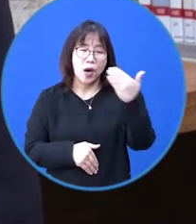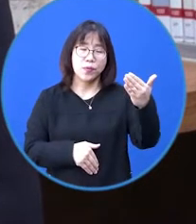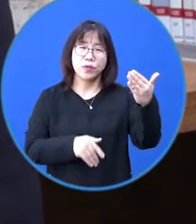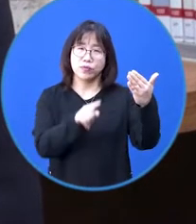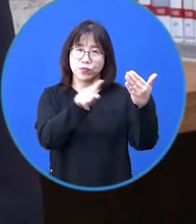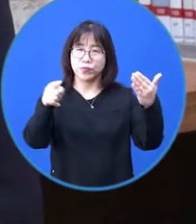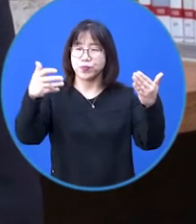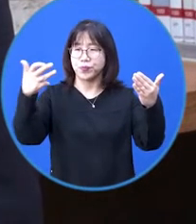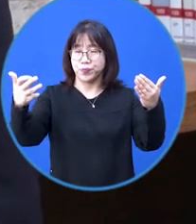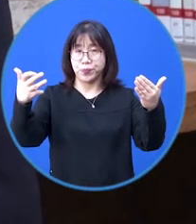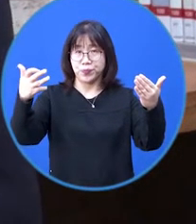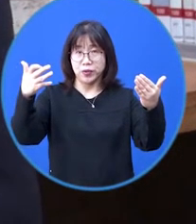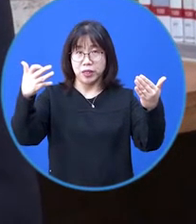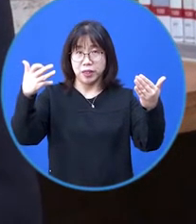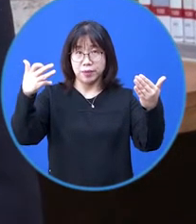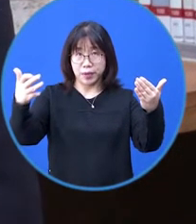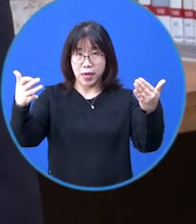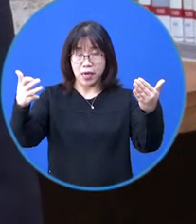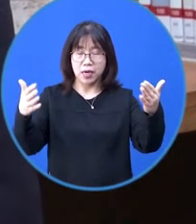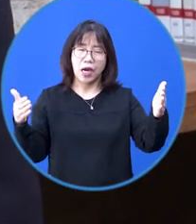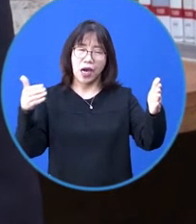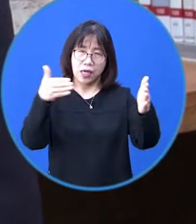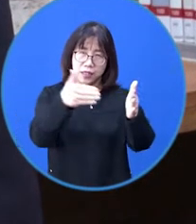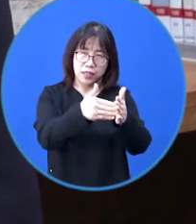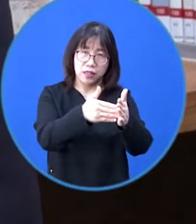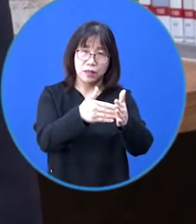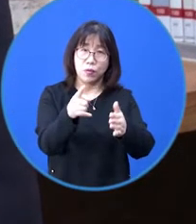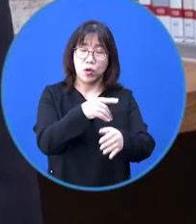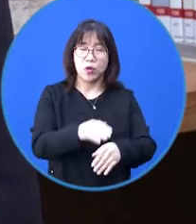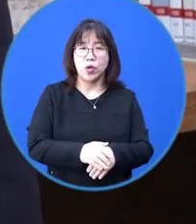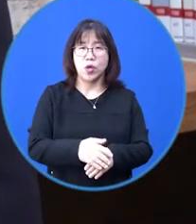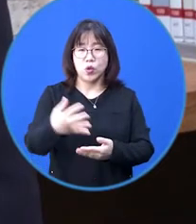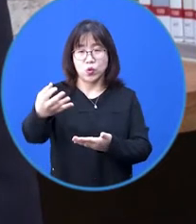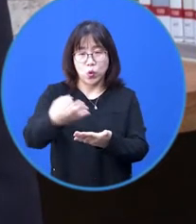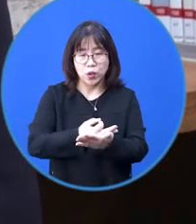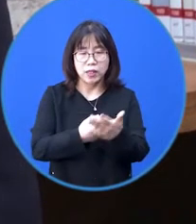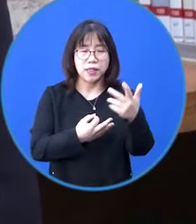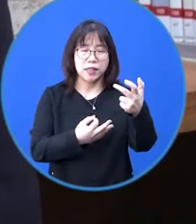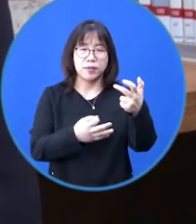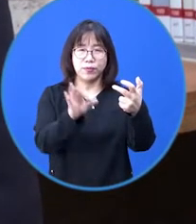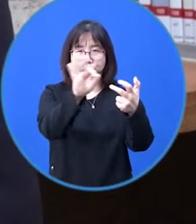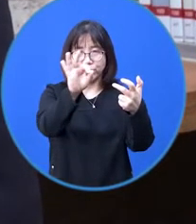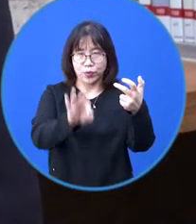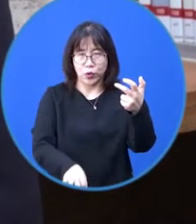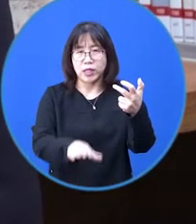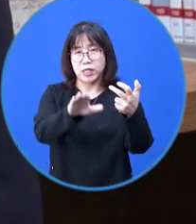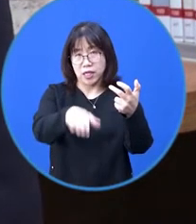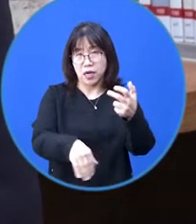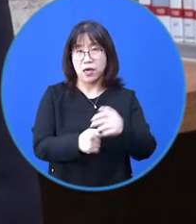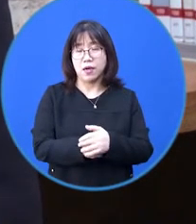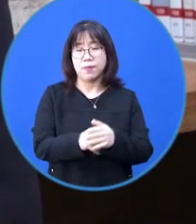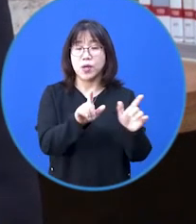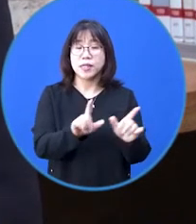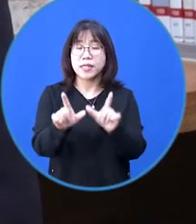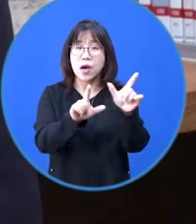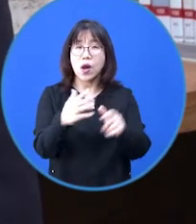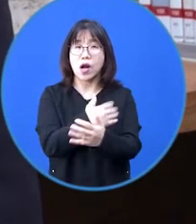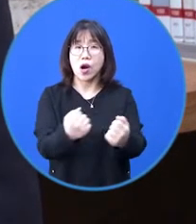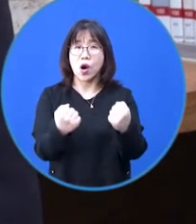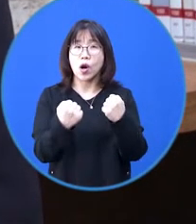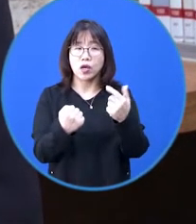청소년이 대상입니다. 선정 기준은 중위소득 72% 이하 가구이고